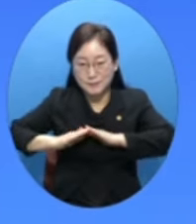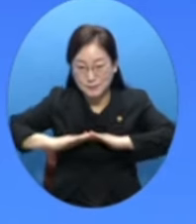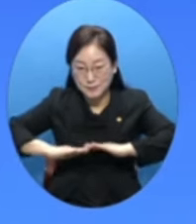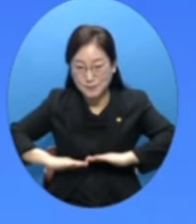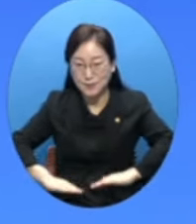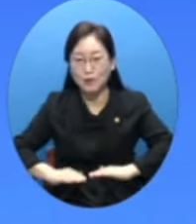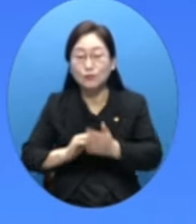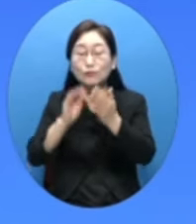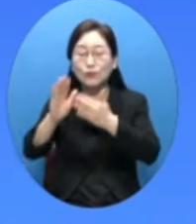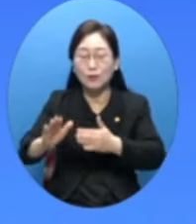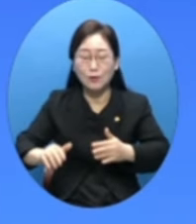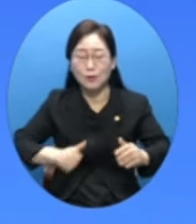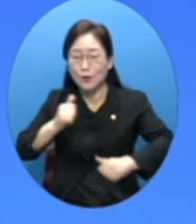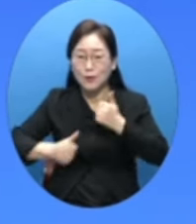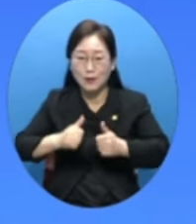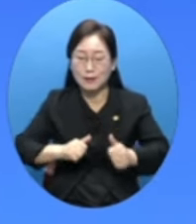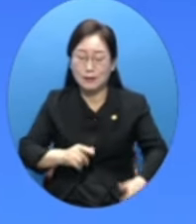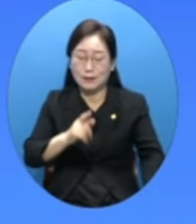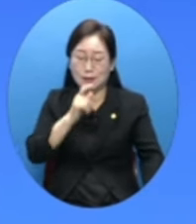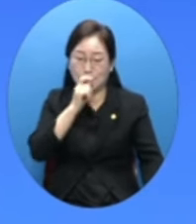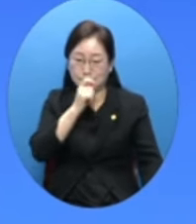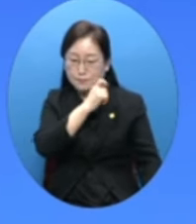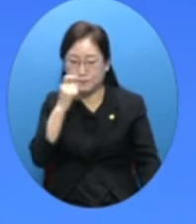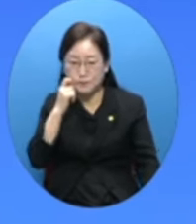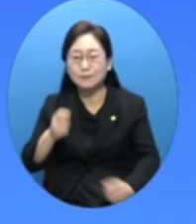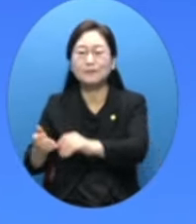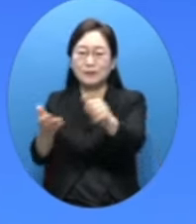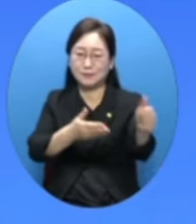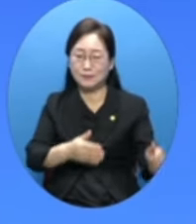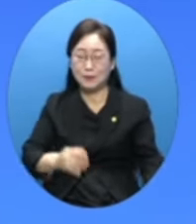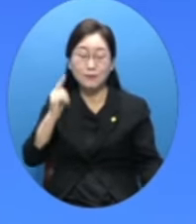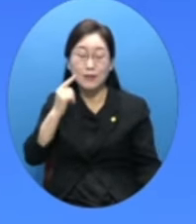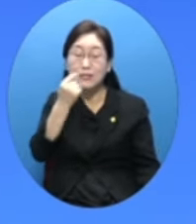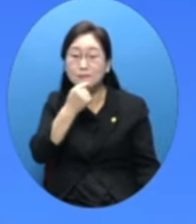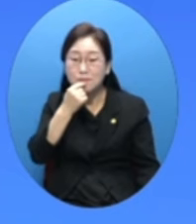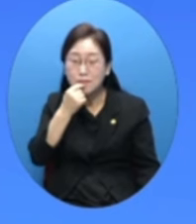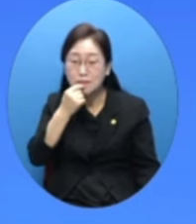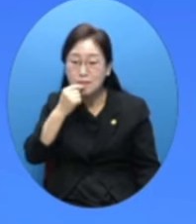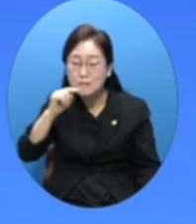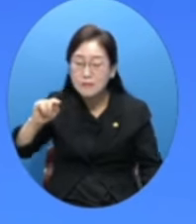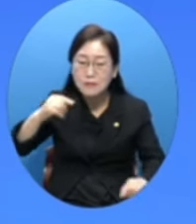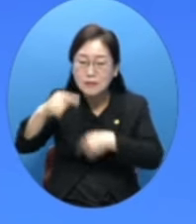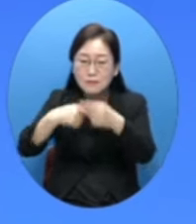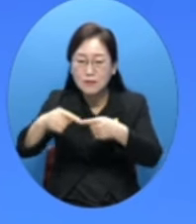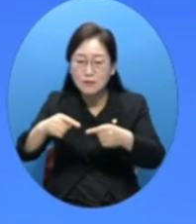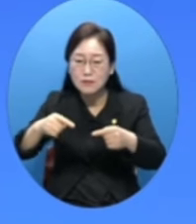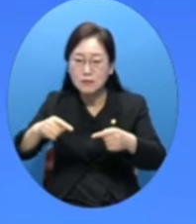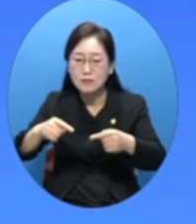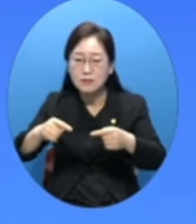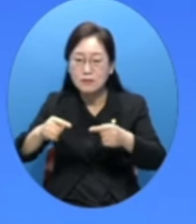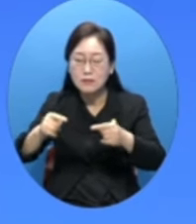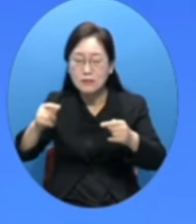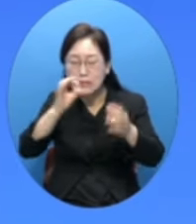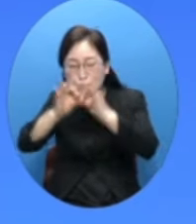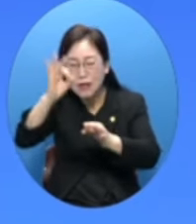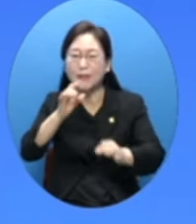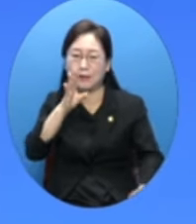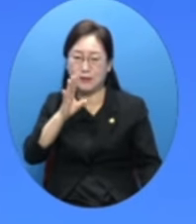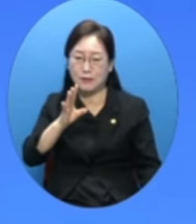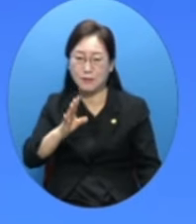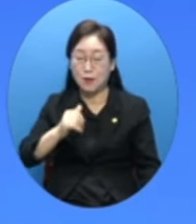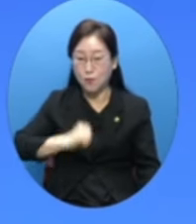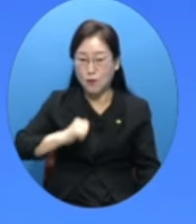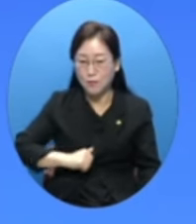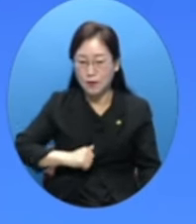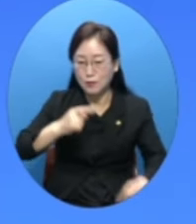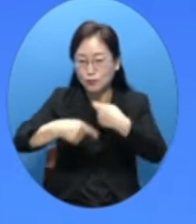날수록 속상할수록 입을 다물어야 되는 것입니다. 왜? 입을 열면 실수하니까. 여러분, 화났을 때는 입을 다물고 자리를 피하는